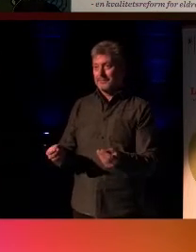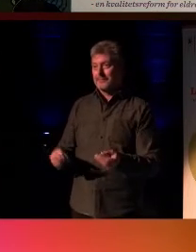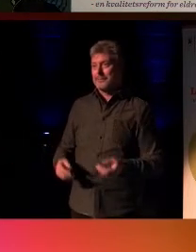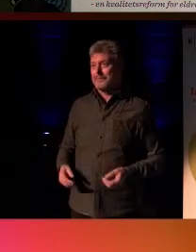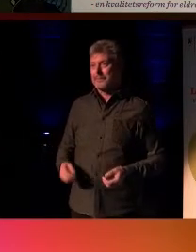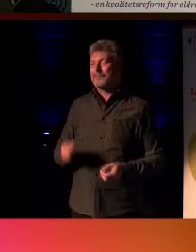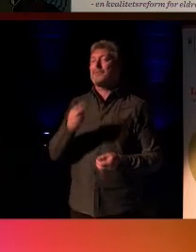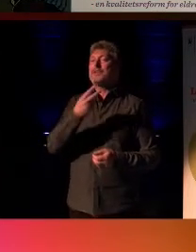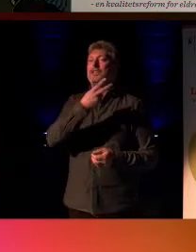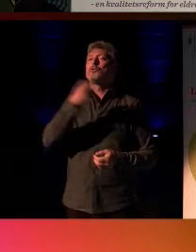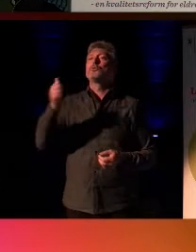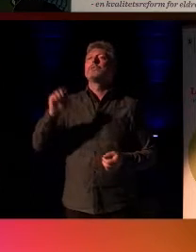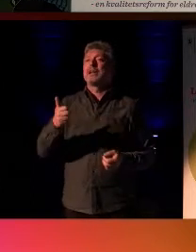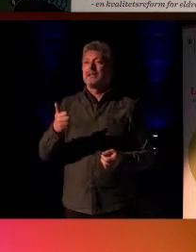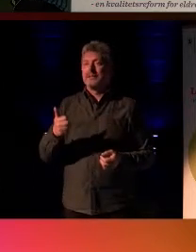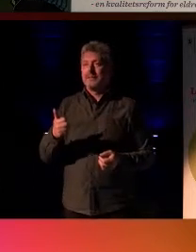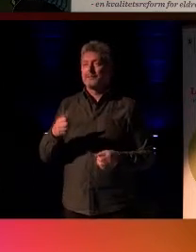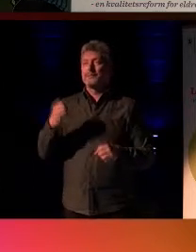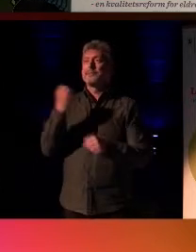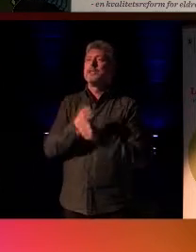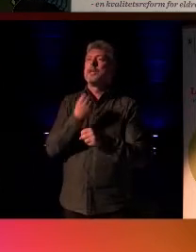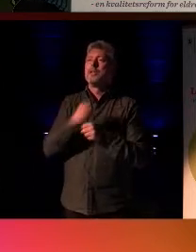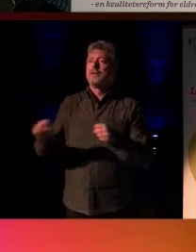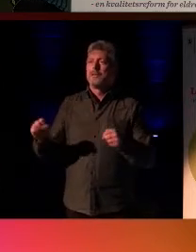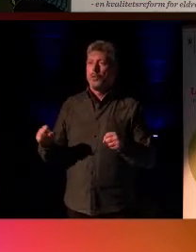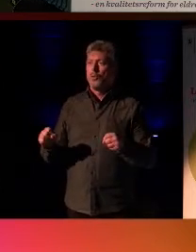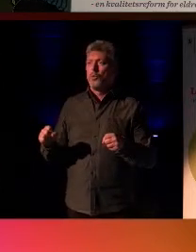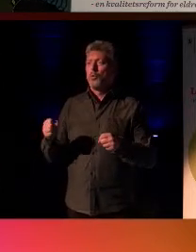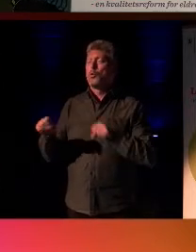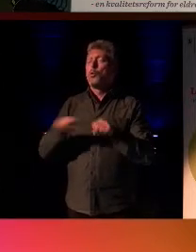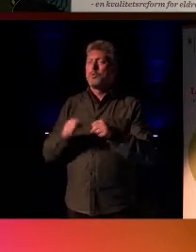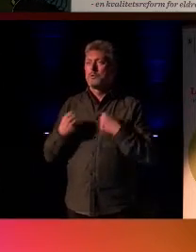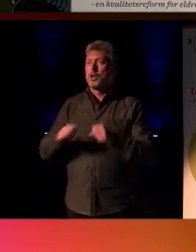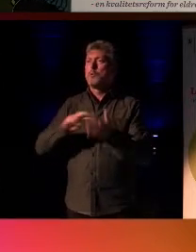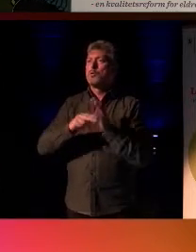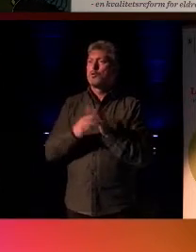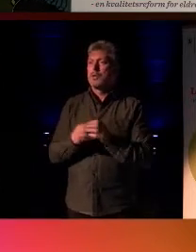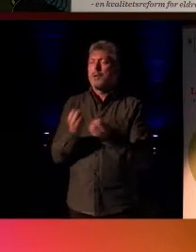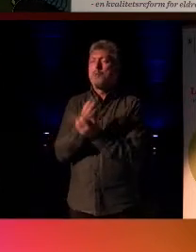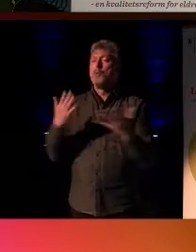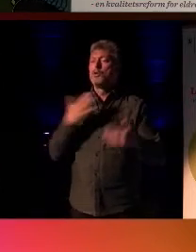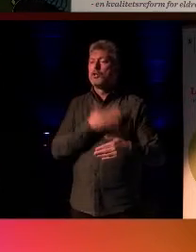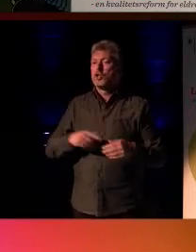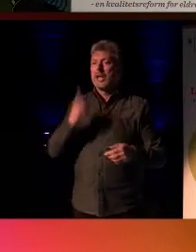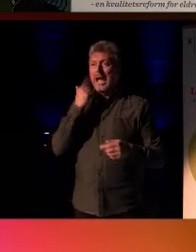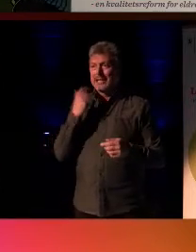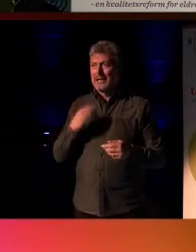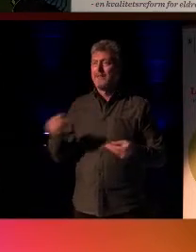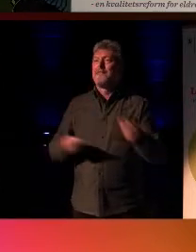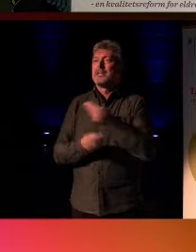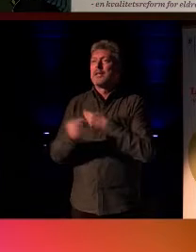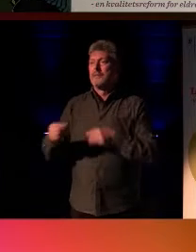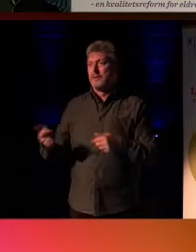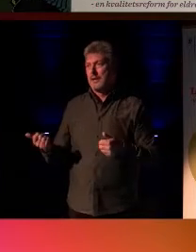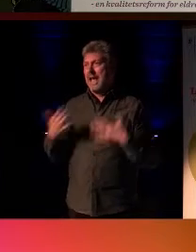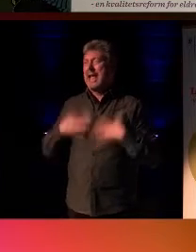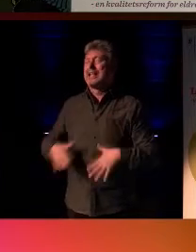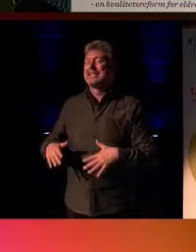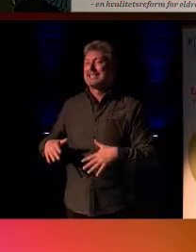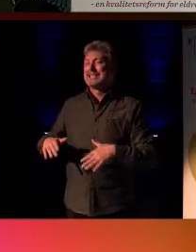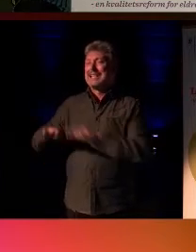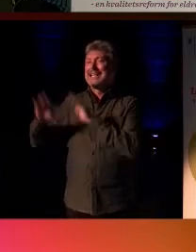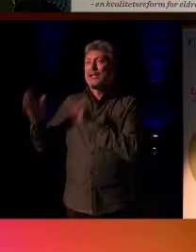I 2011 startet Sandefjord kommune prosjektet Multisyke eldre med finansiering fra Helsedirektoratet og Fylkesmannen i